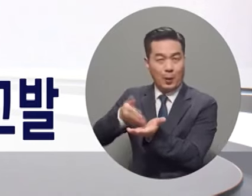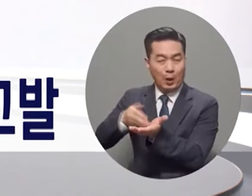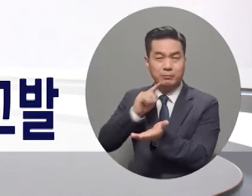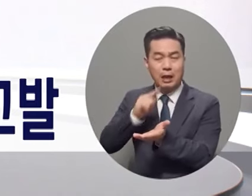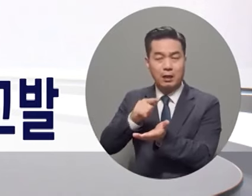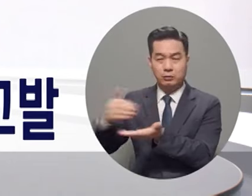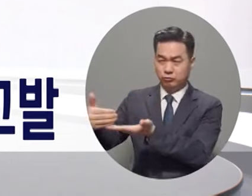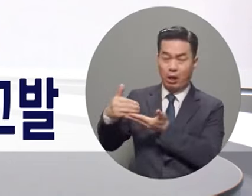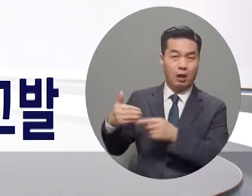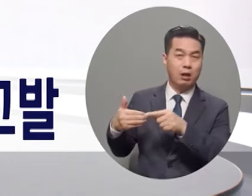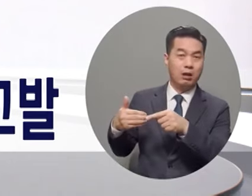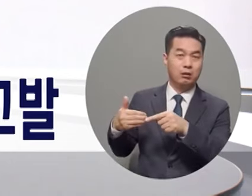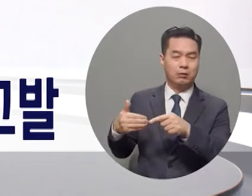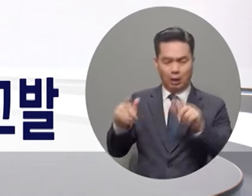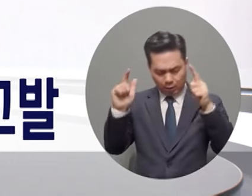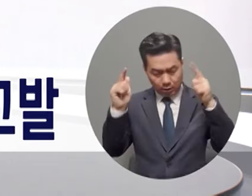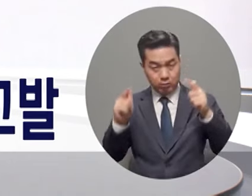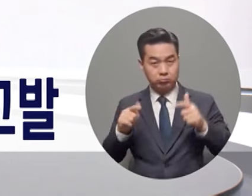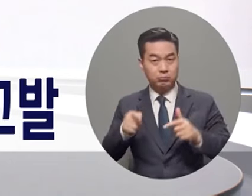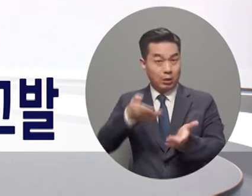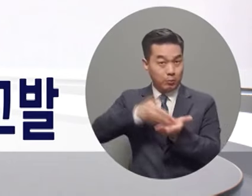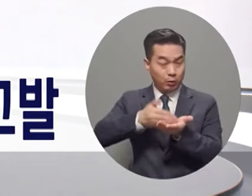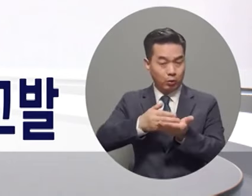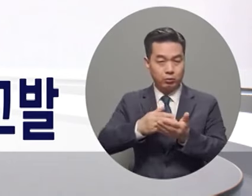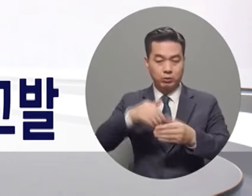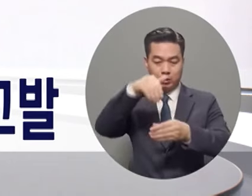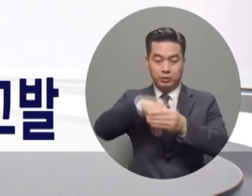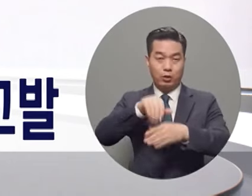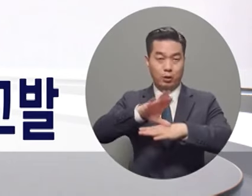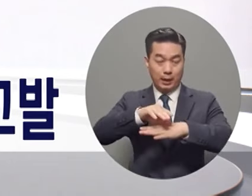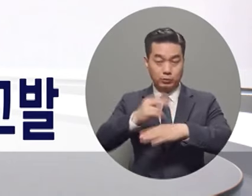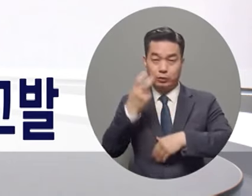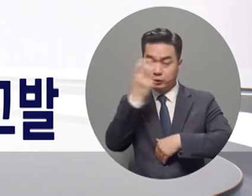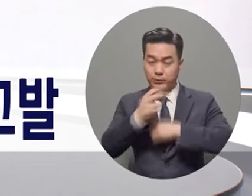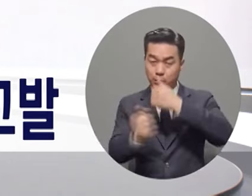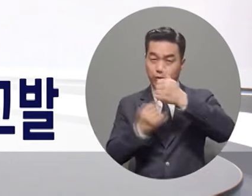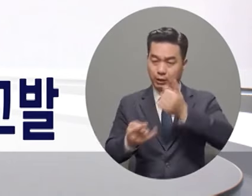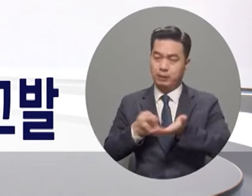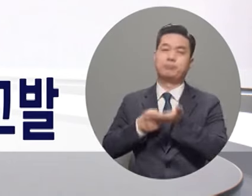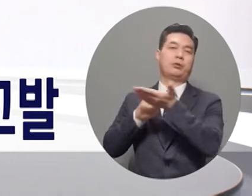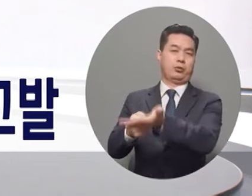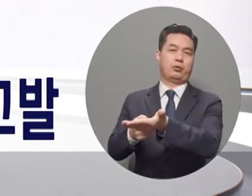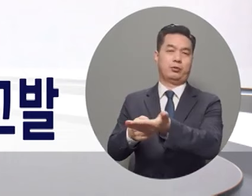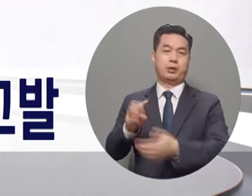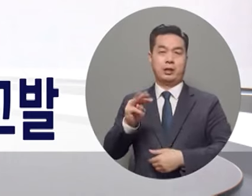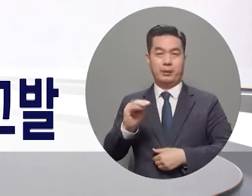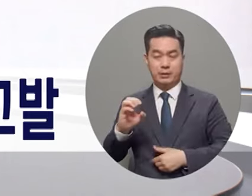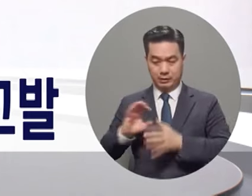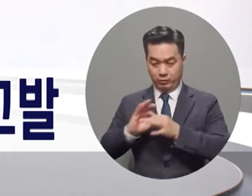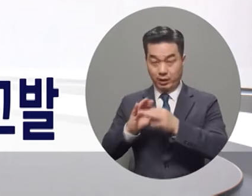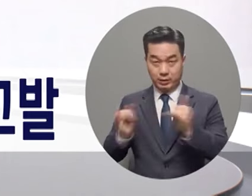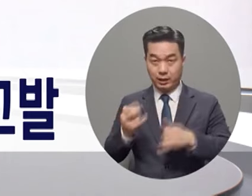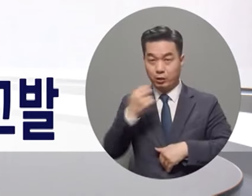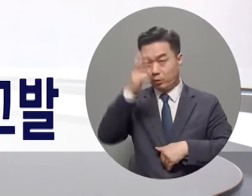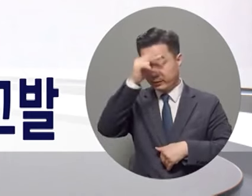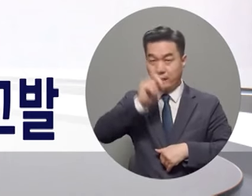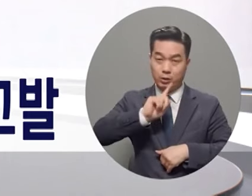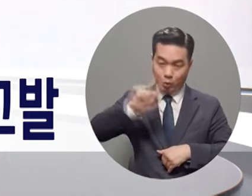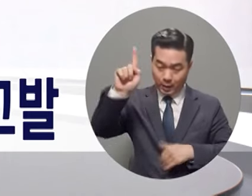국민의 힘은이 보도에 대해 선거방송 심의위원회에 심의를 신청하고 MBC 관계 검찰에